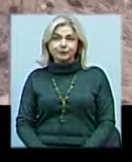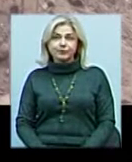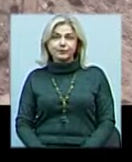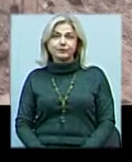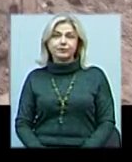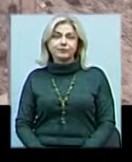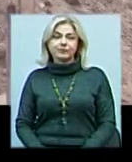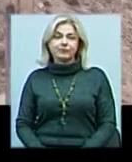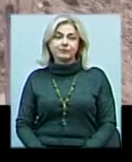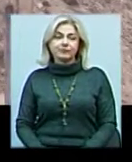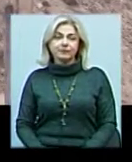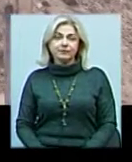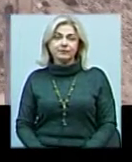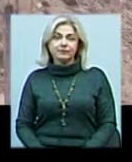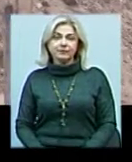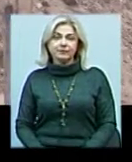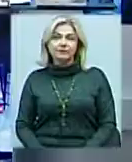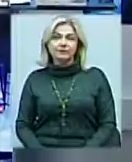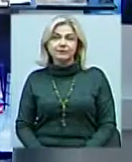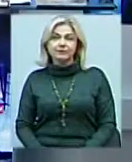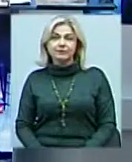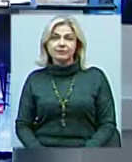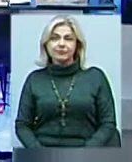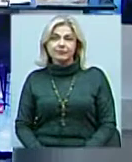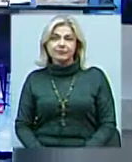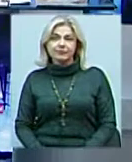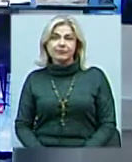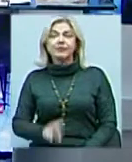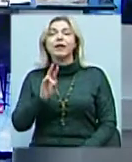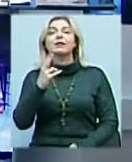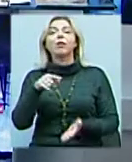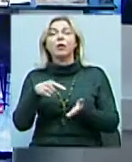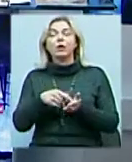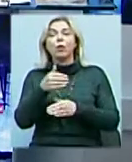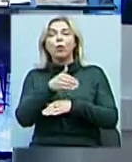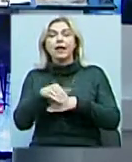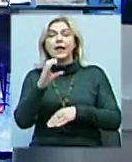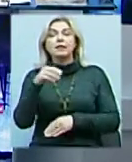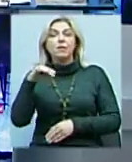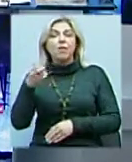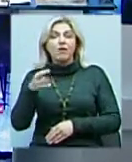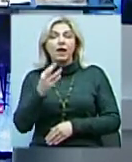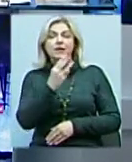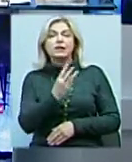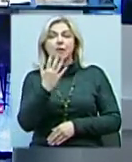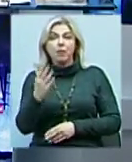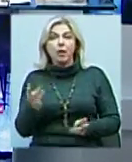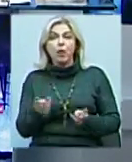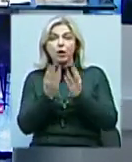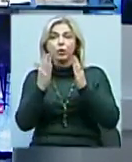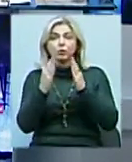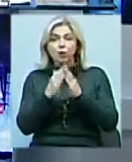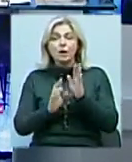Артем Балібов, телевізійні новини Миколаївщини. У Миколаєві на вулиці Степовій, 35, горіла будівля